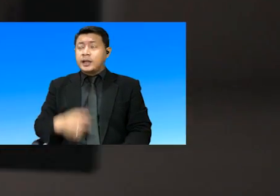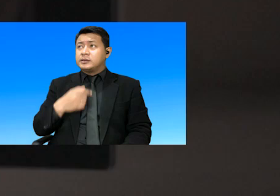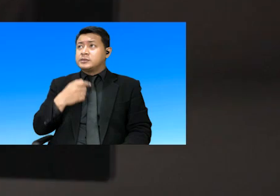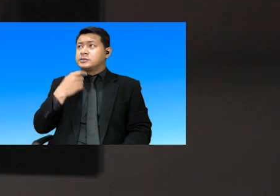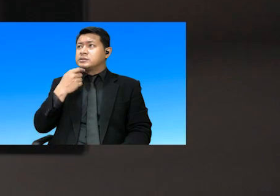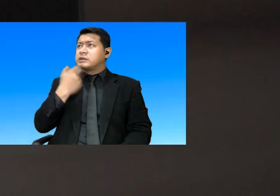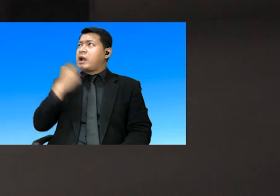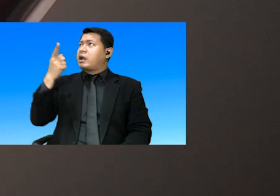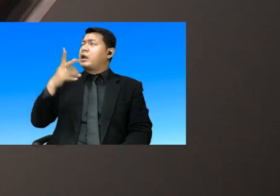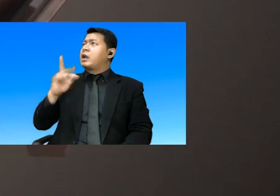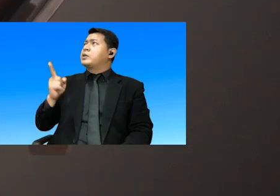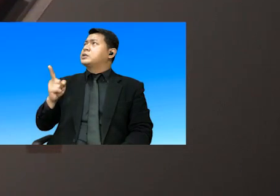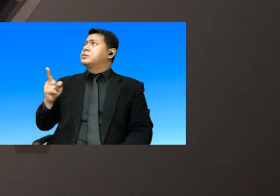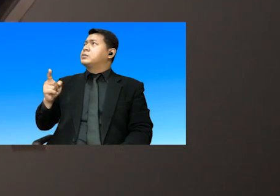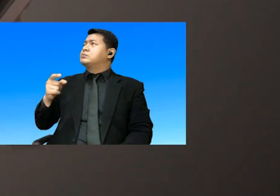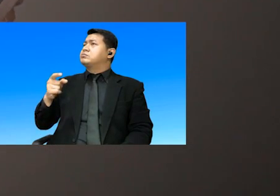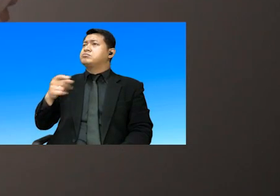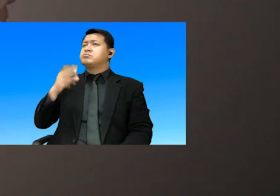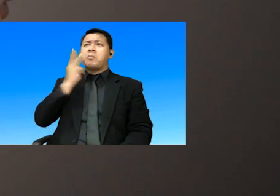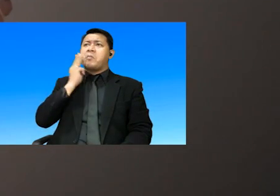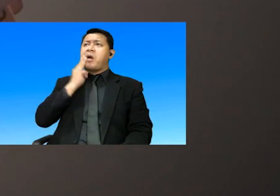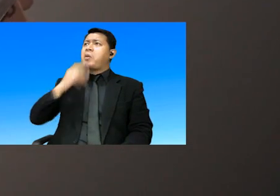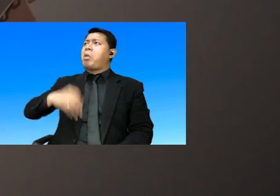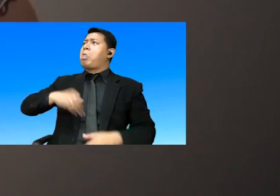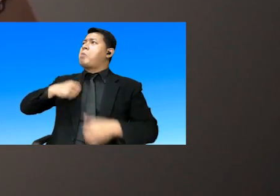Si Mama ngebanggain opung terus.